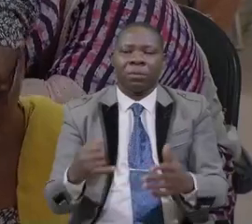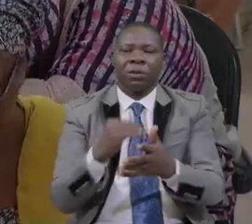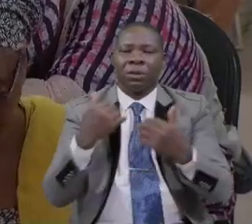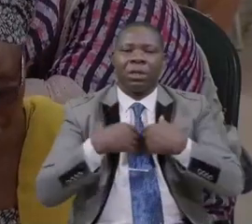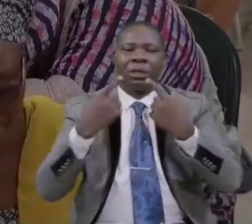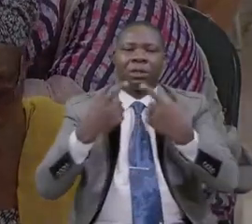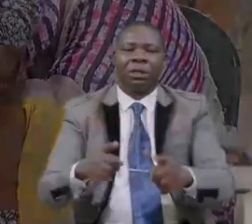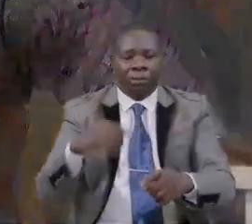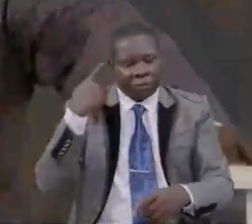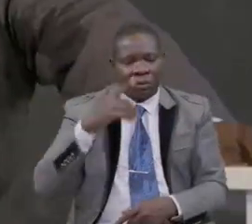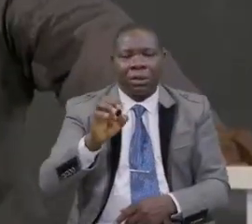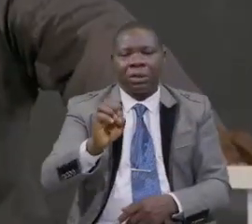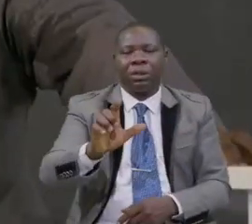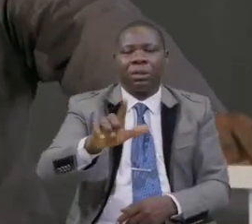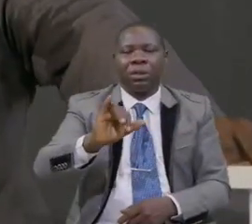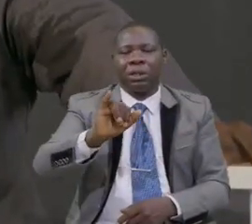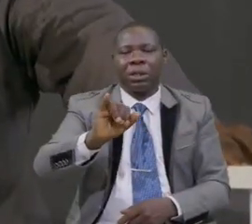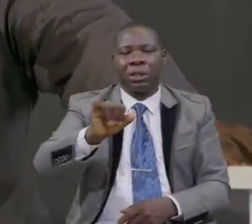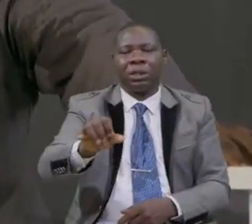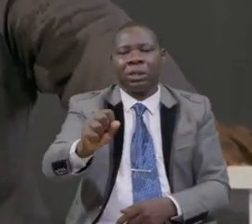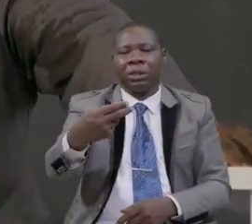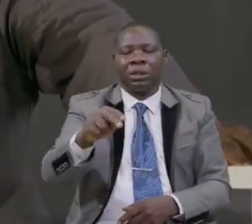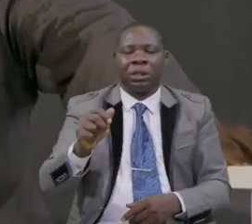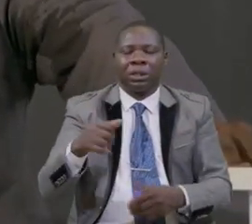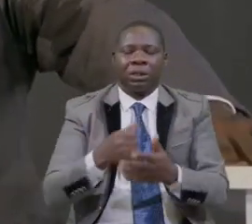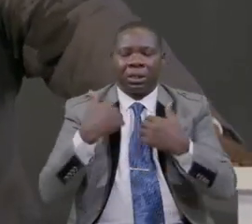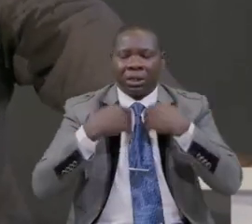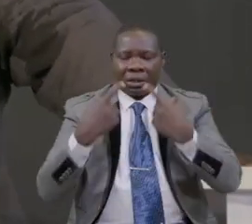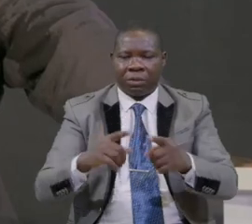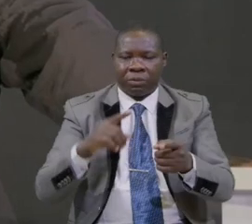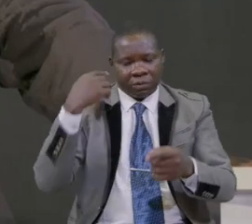arrivé à Élisée. C'est arrivé pour moi.